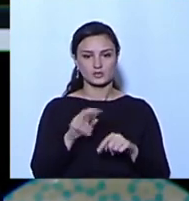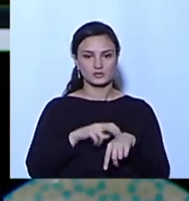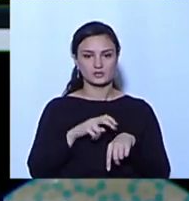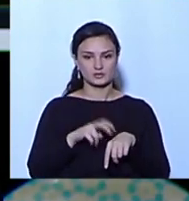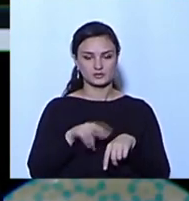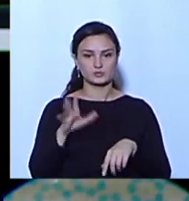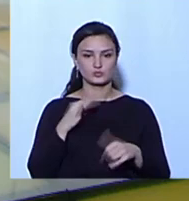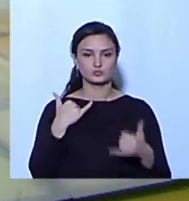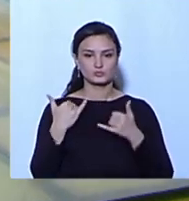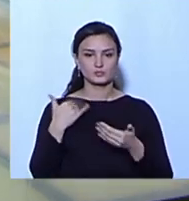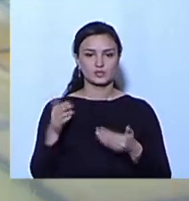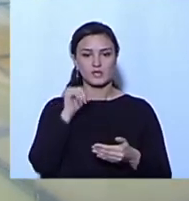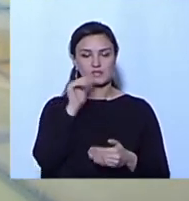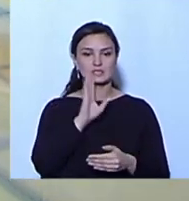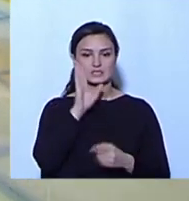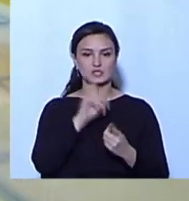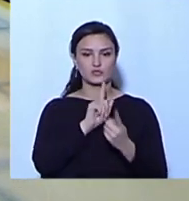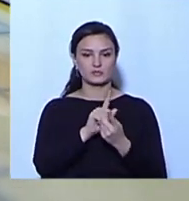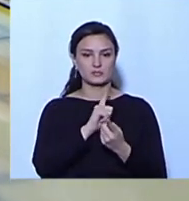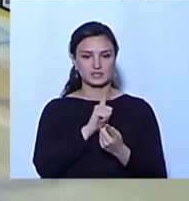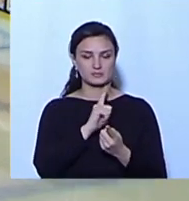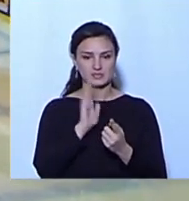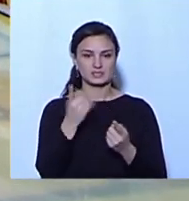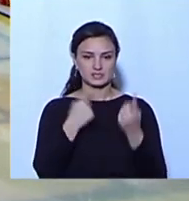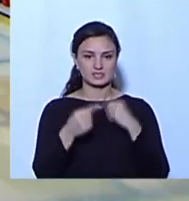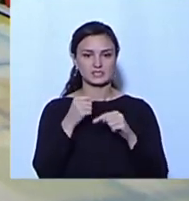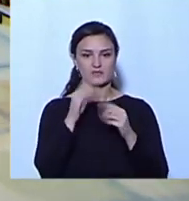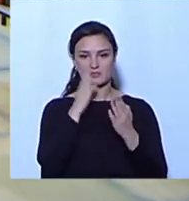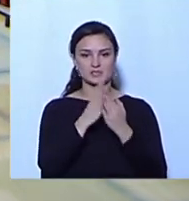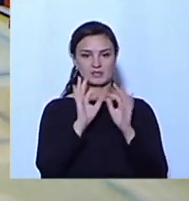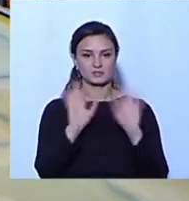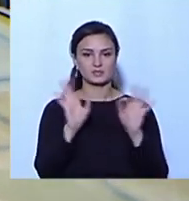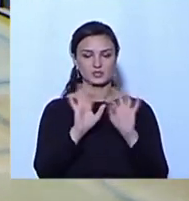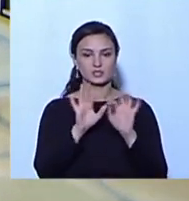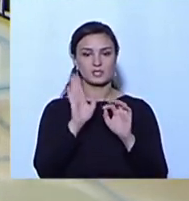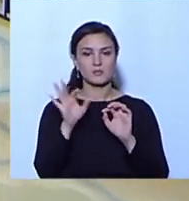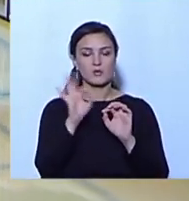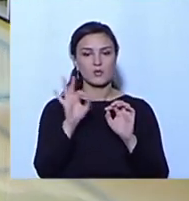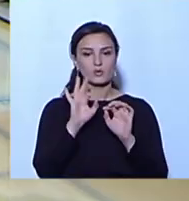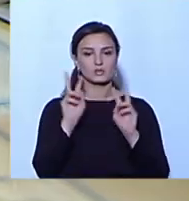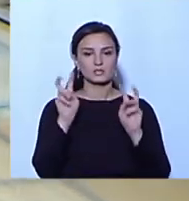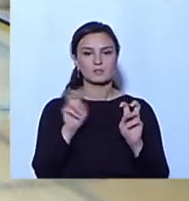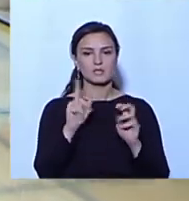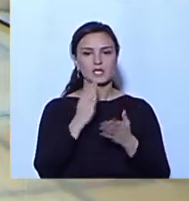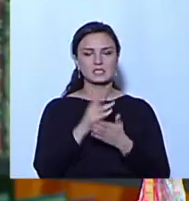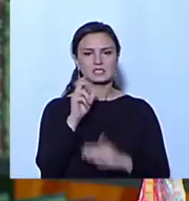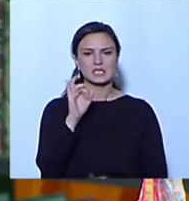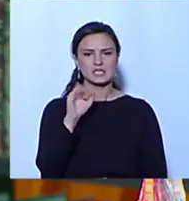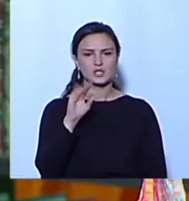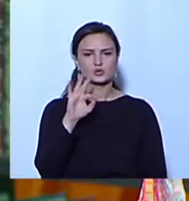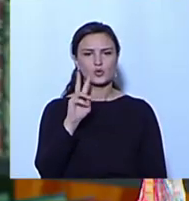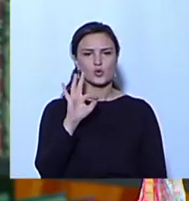გადაცემის სტუმარი, ხოლო ჩვენ ხვალდილით ერთმანეთს შეხვდებით ისევ პირდაპირ ეთერში და გავერკვევით, რა არის კერატოკონუსი,